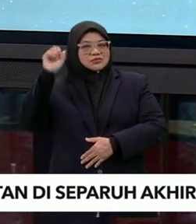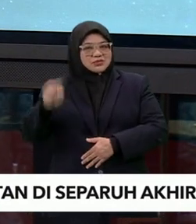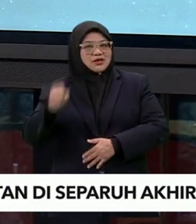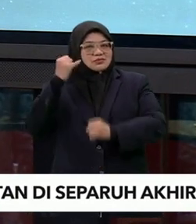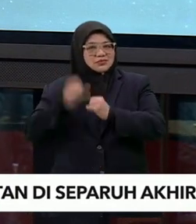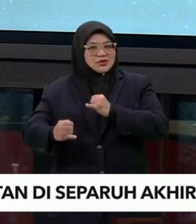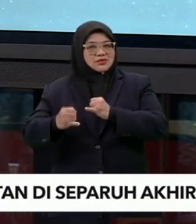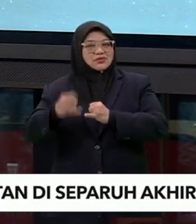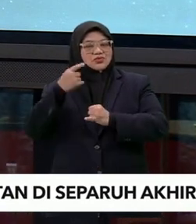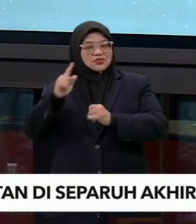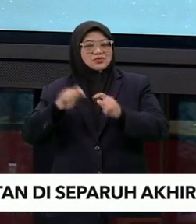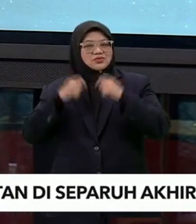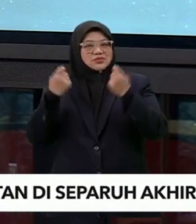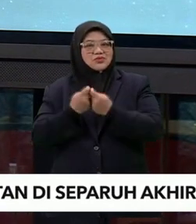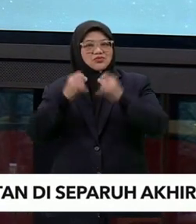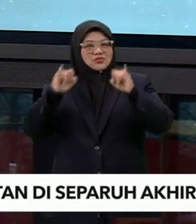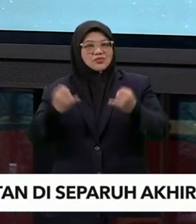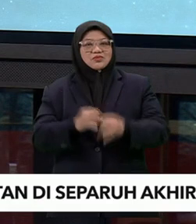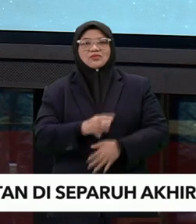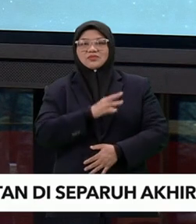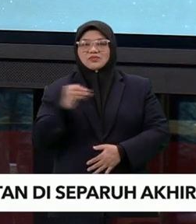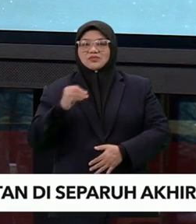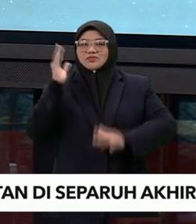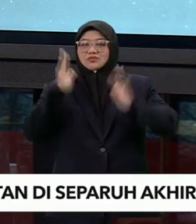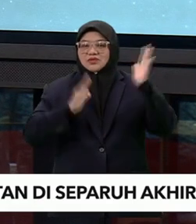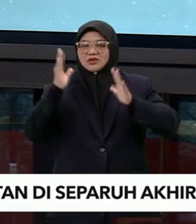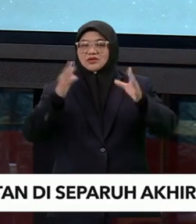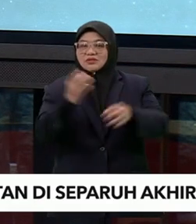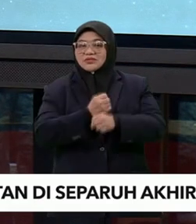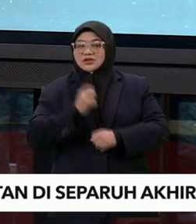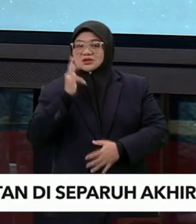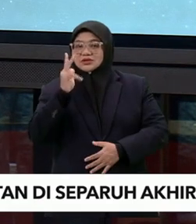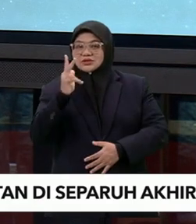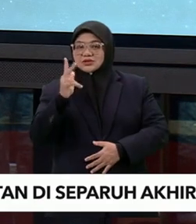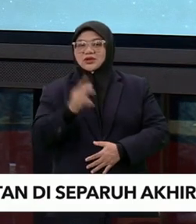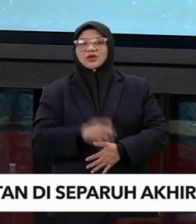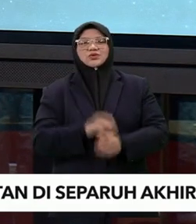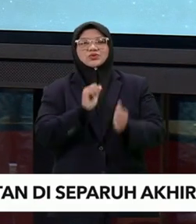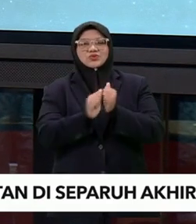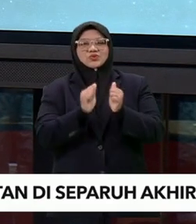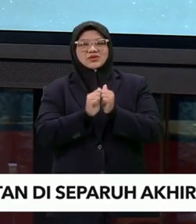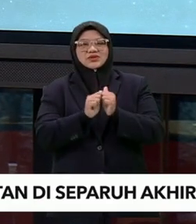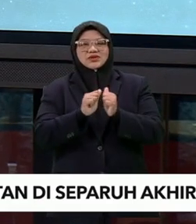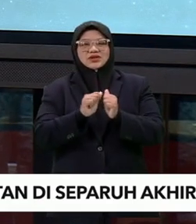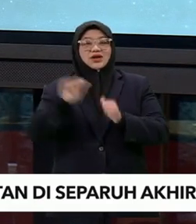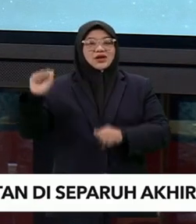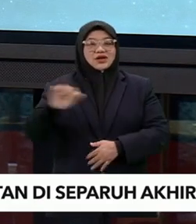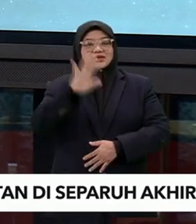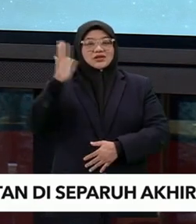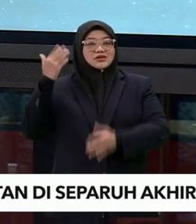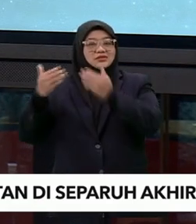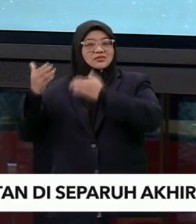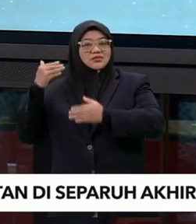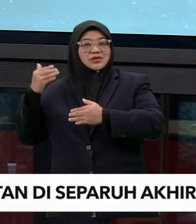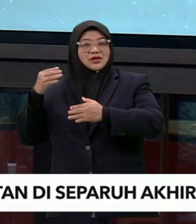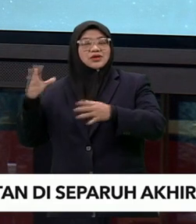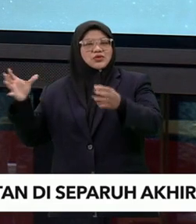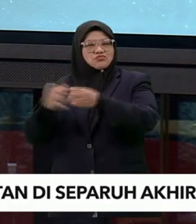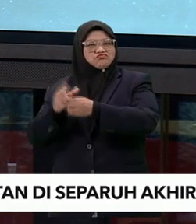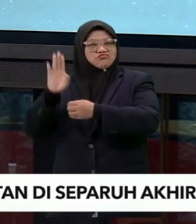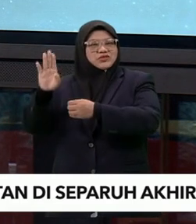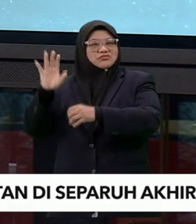acara berpasukan pada Jemaat Malaysia yang meraih gangse padasukan Asia lepas mengungguli kumpulan di